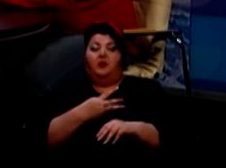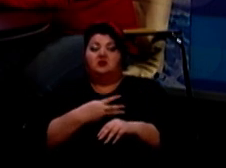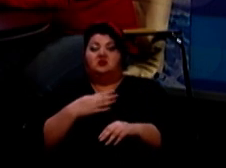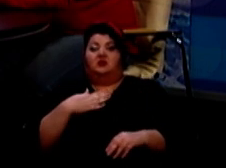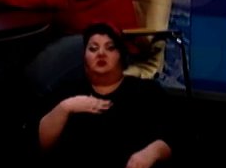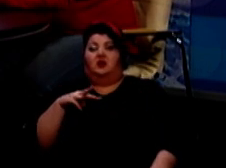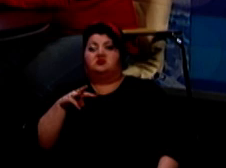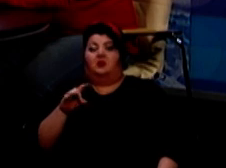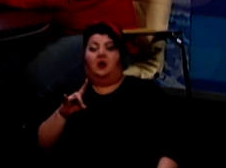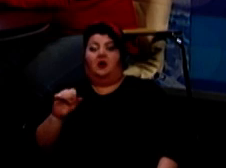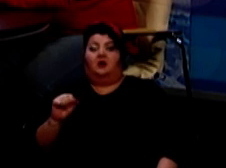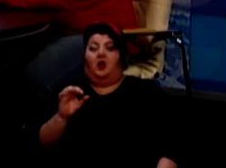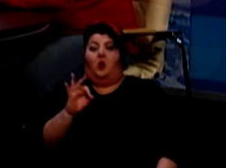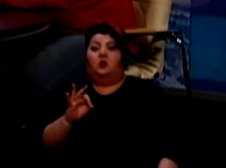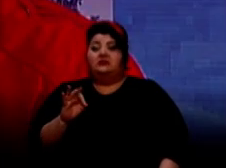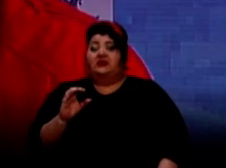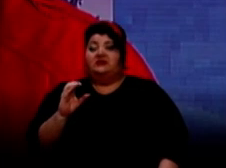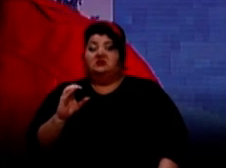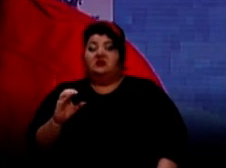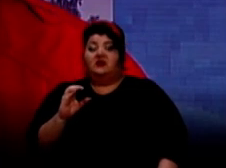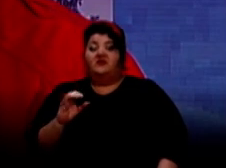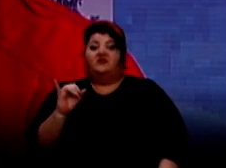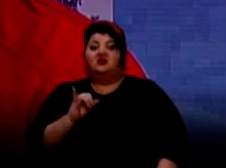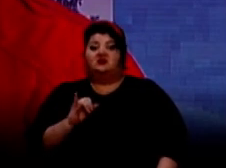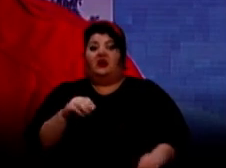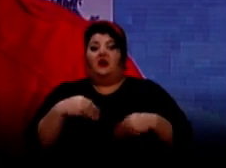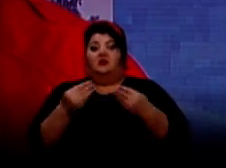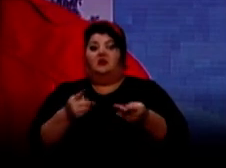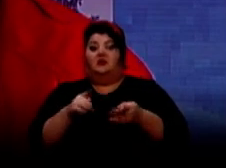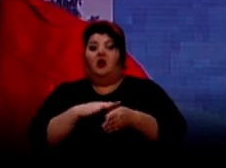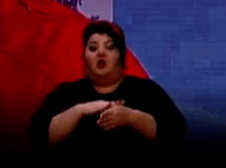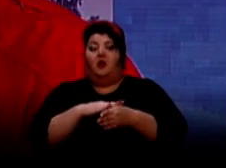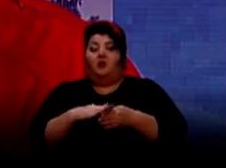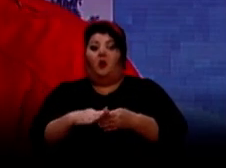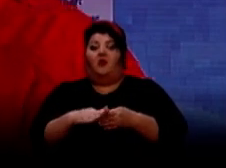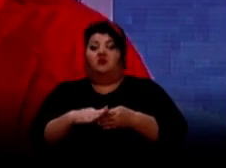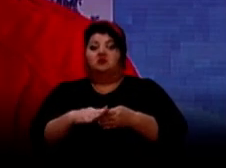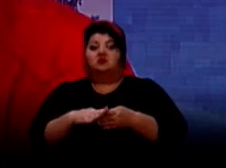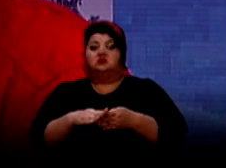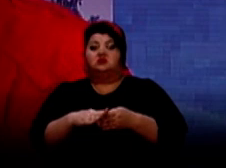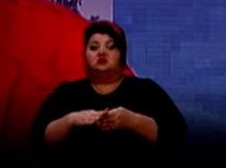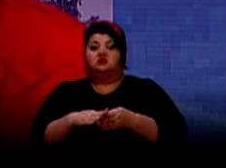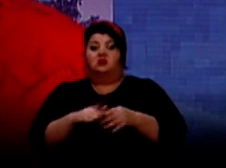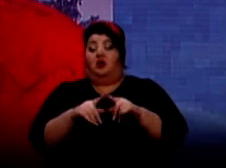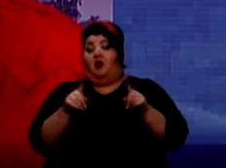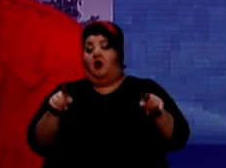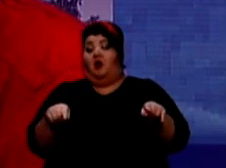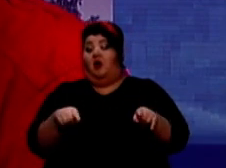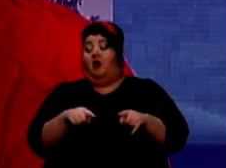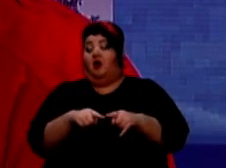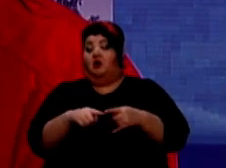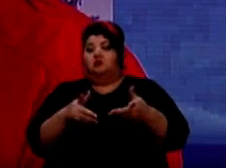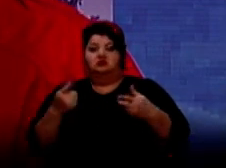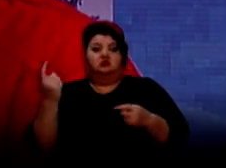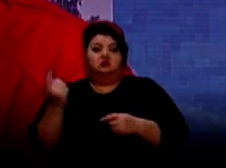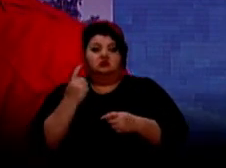мера Олександра Сергійовича. І надали йому повний карт-бланш для вирішення даного питання. Те,